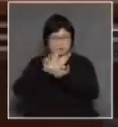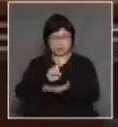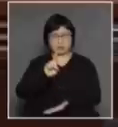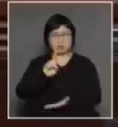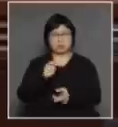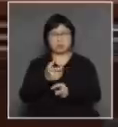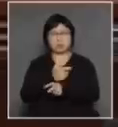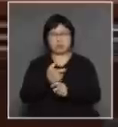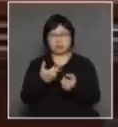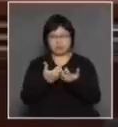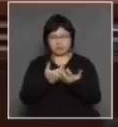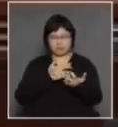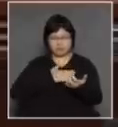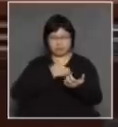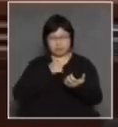財政預算案，